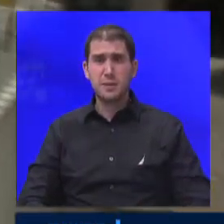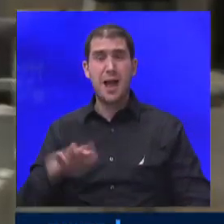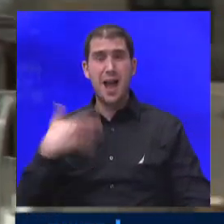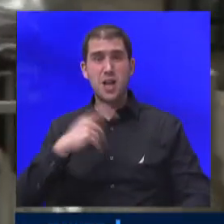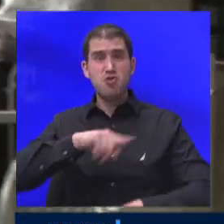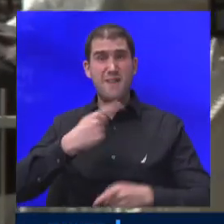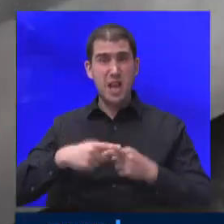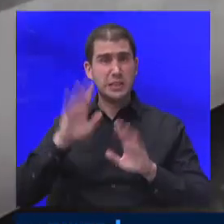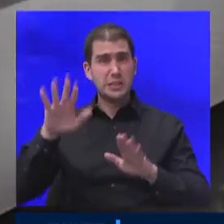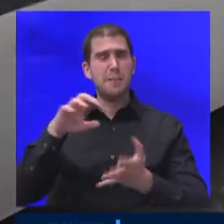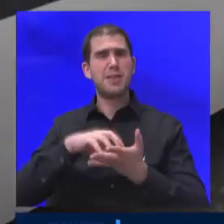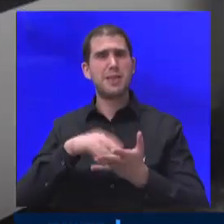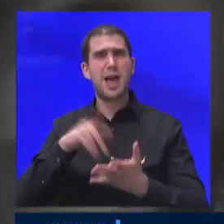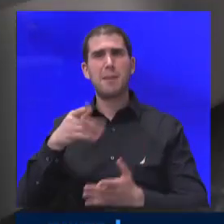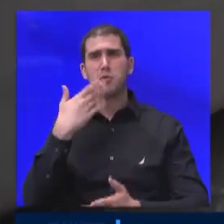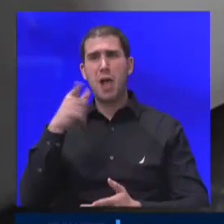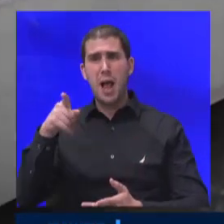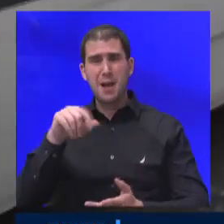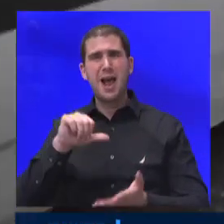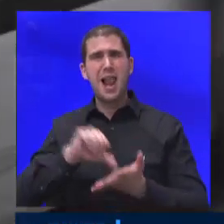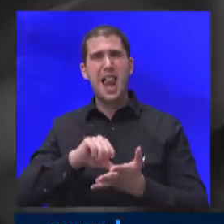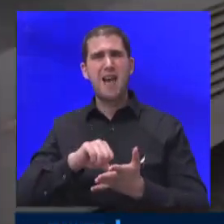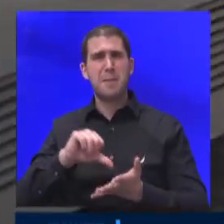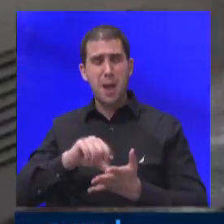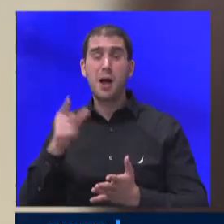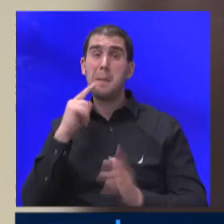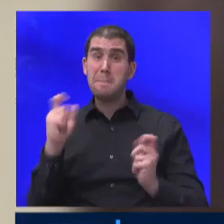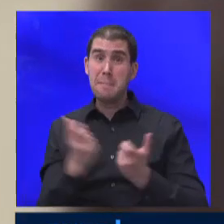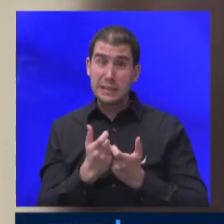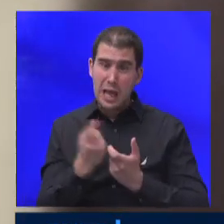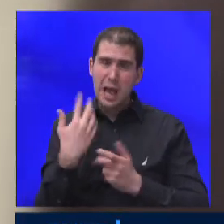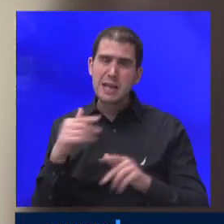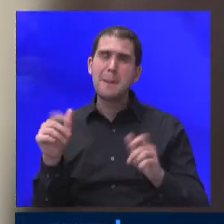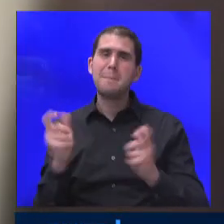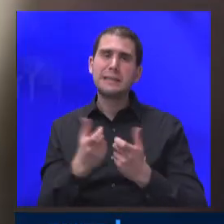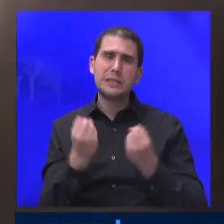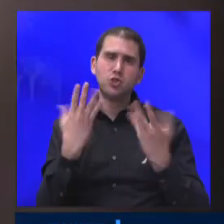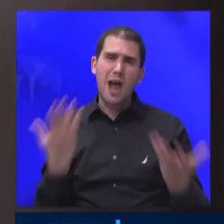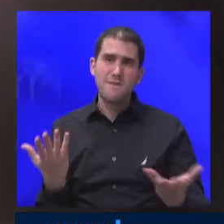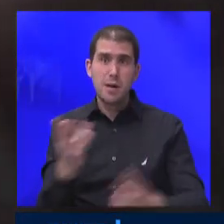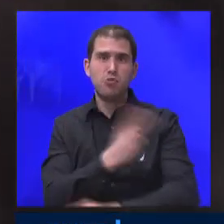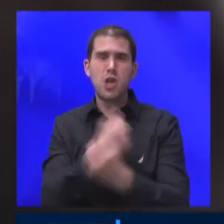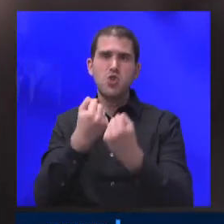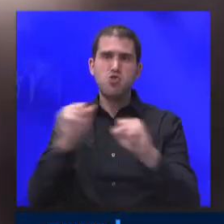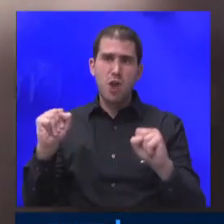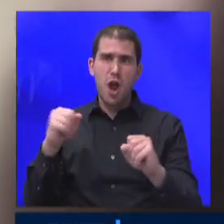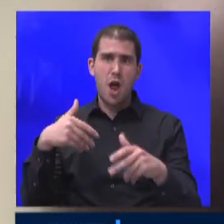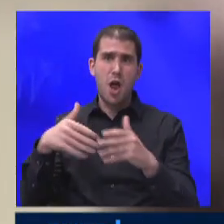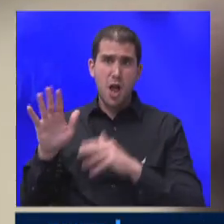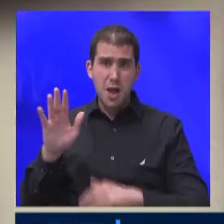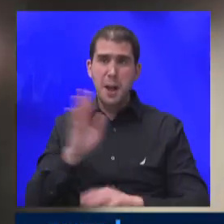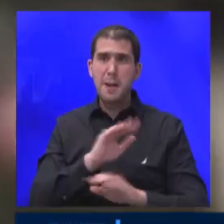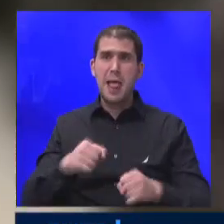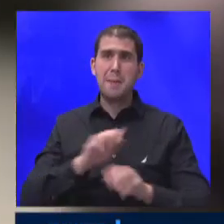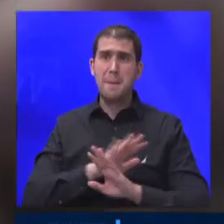הבירה בעיר, התברר שהמעצר הוא לא פחות ממעצר שווא. המשטרה שחררה אותו לדרכו, בלי נעליים, ולאחר